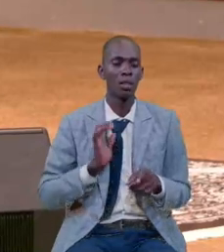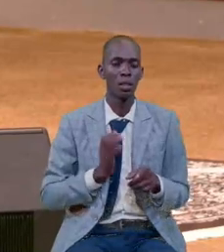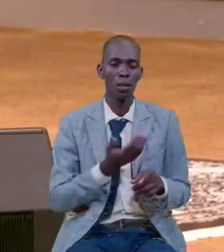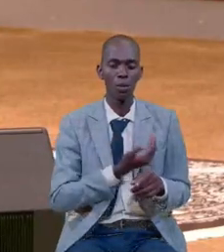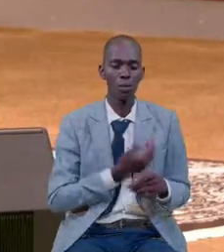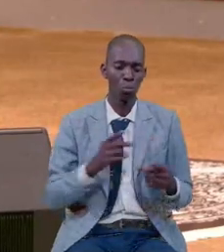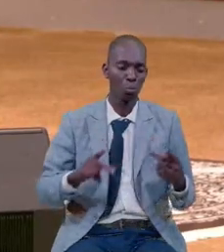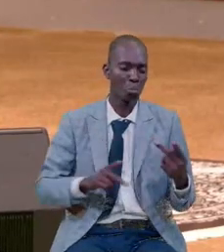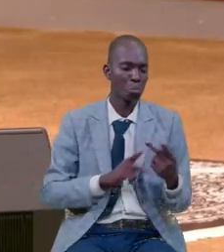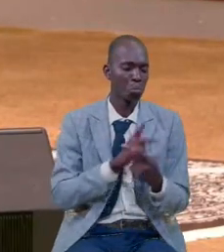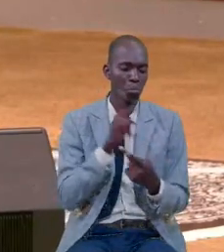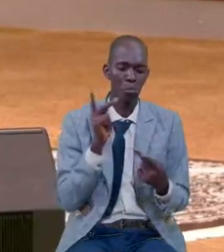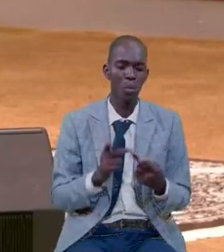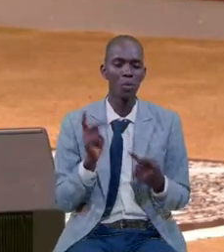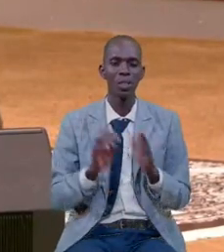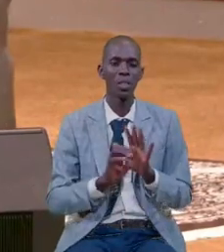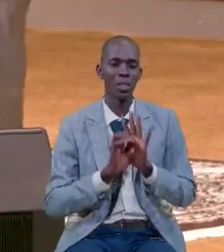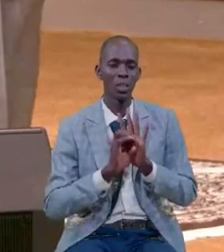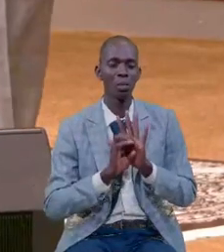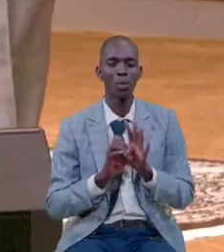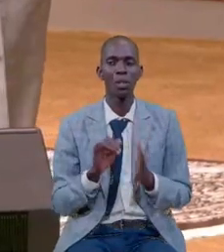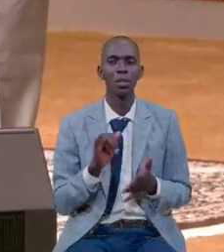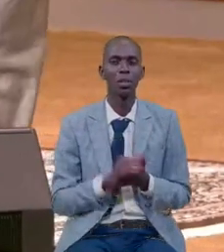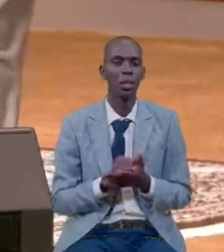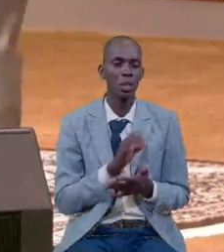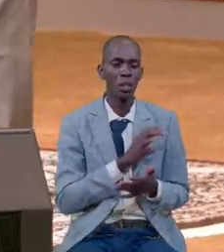notre modèle parfait, que